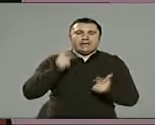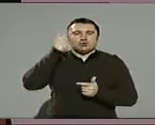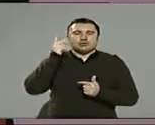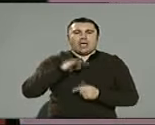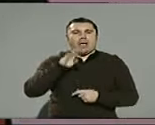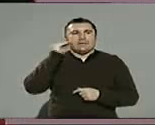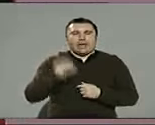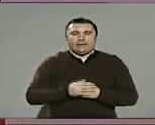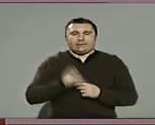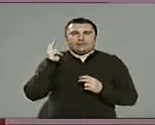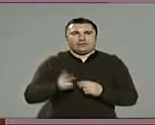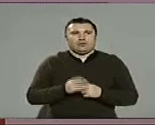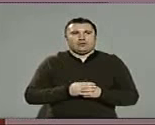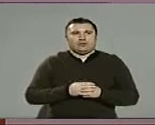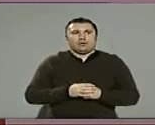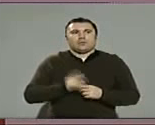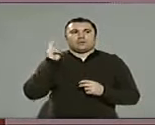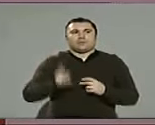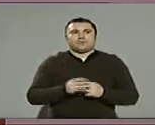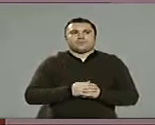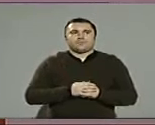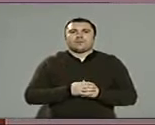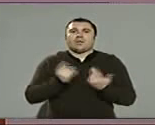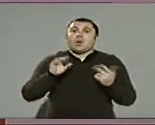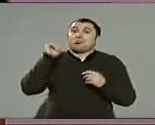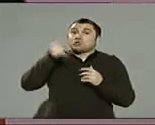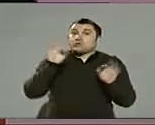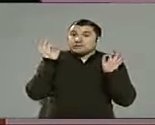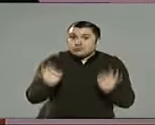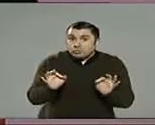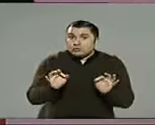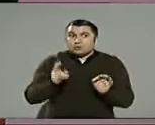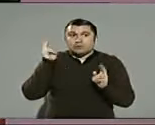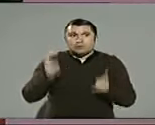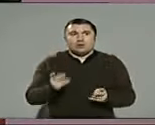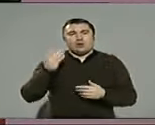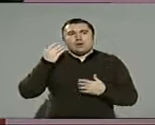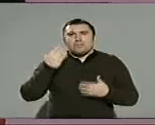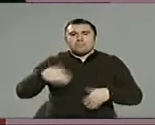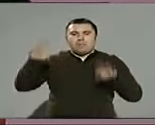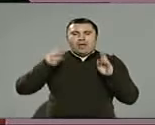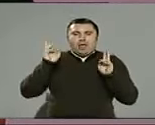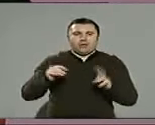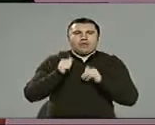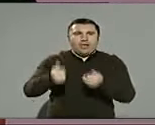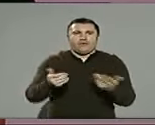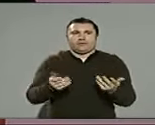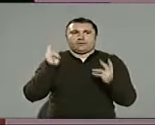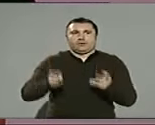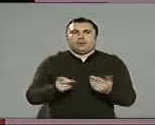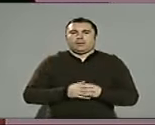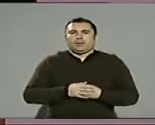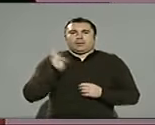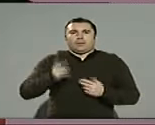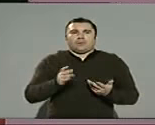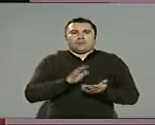Sozialneid, wenn das Land sagt, du, dem es besonders gut geht, du musst jetzt ein bisschen mehr mithelfen, damit es allen wieder einfacher fällt, hier